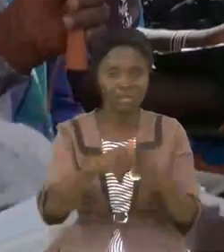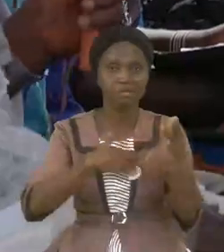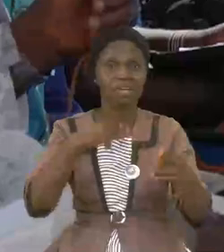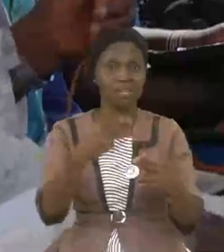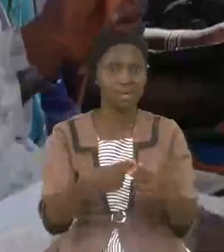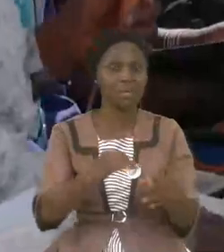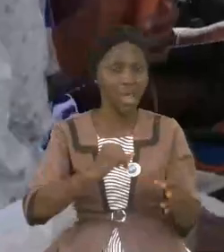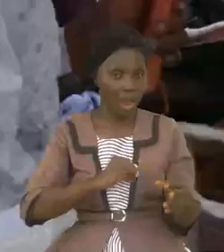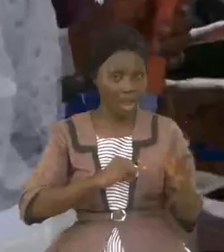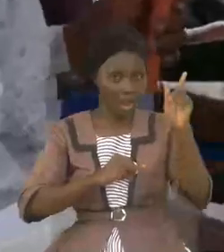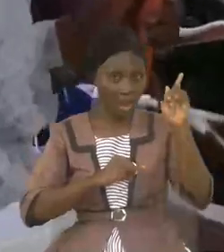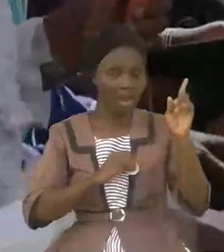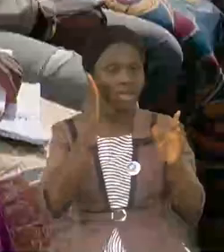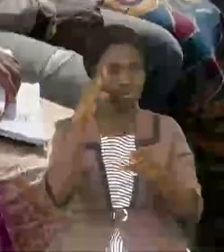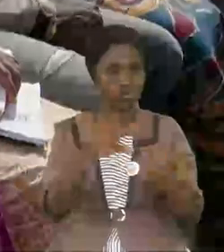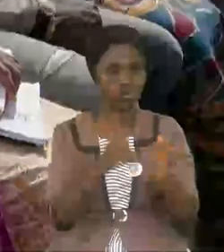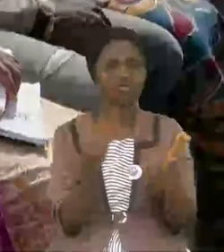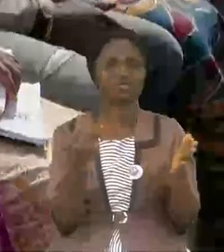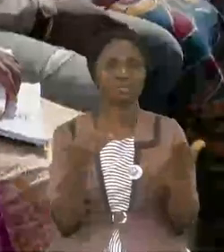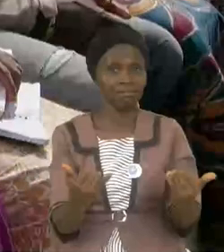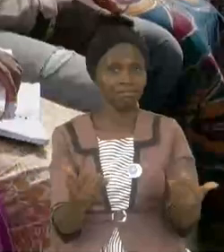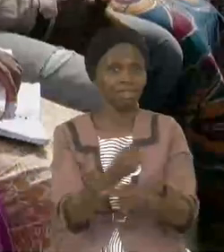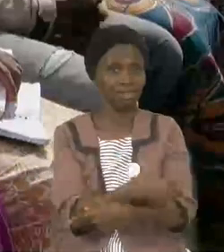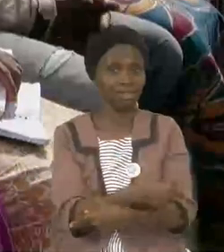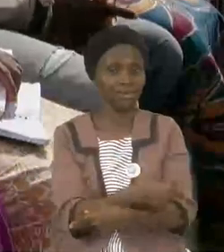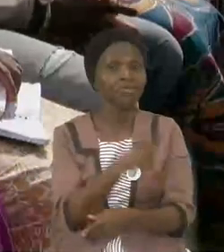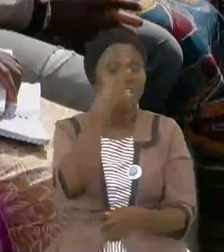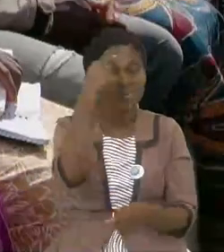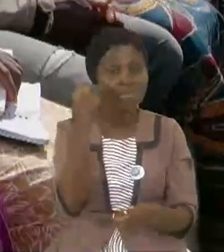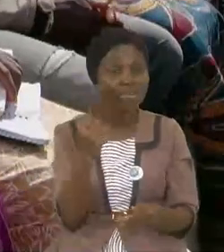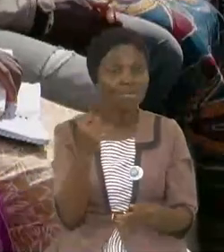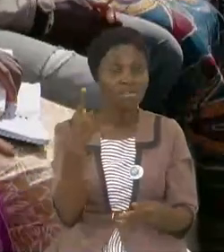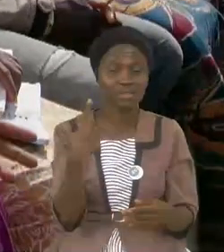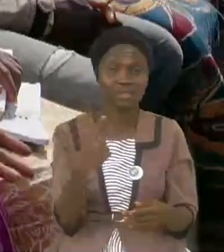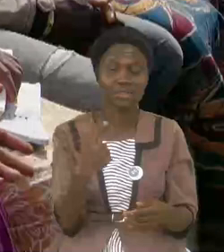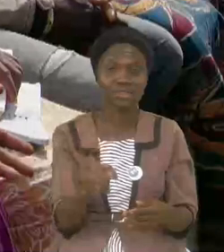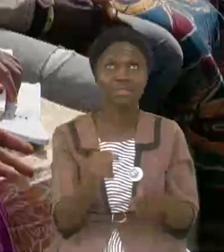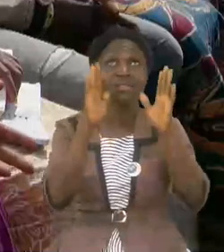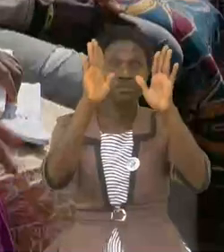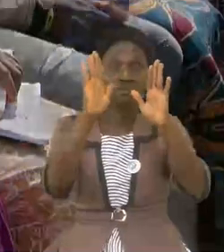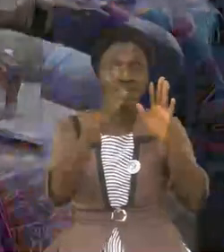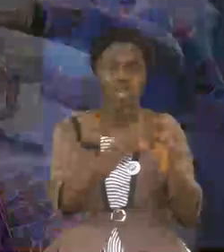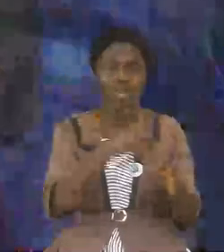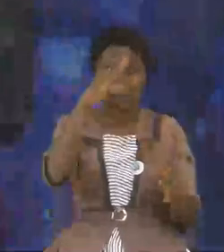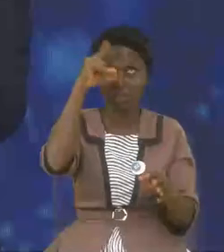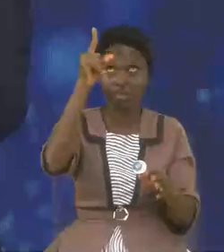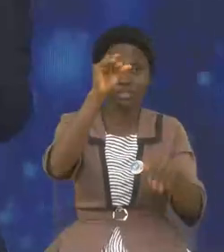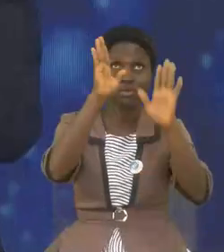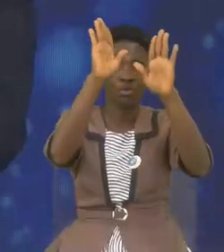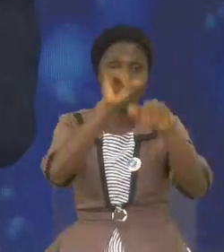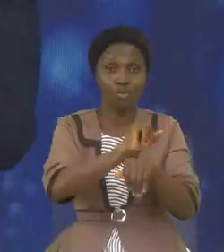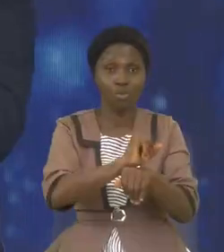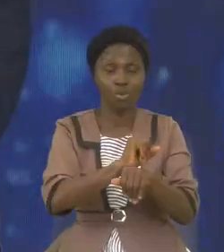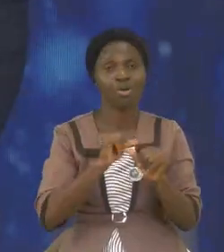quelque chose en mon nom, je le ferai aujourd'hui. Je dis aujourd'hui parce